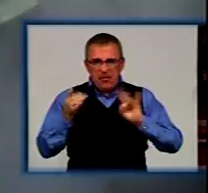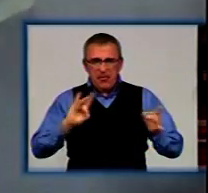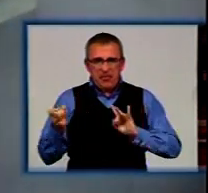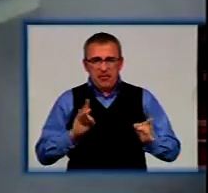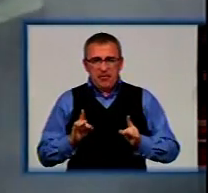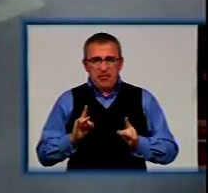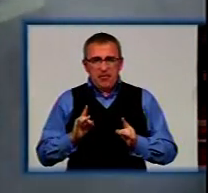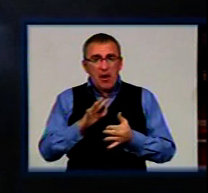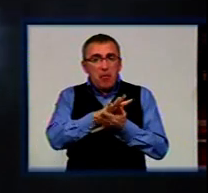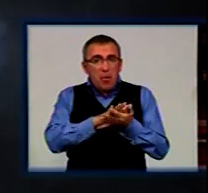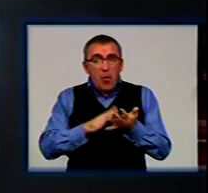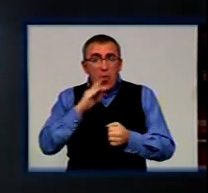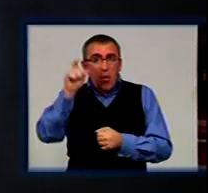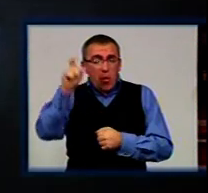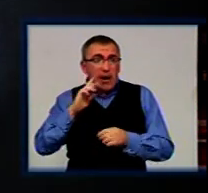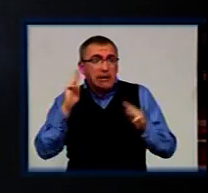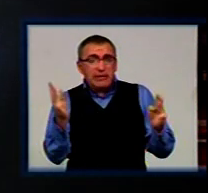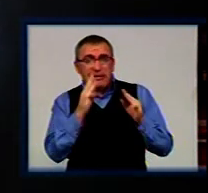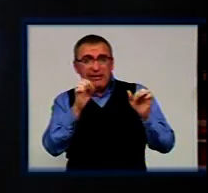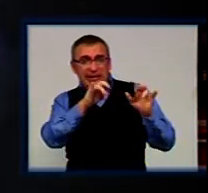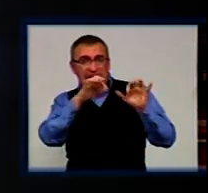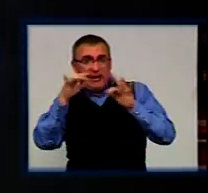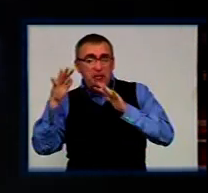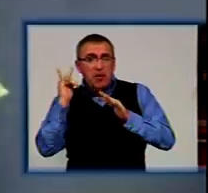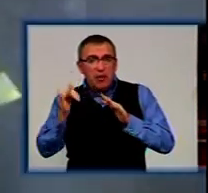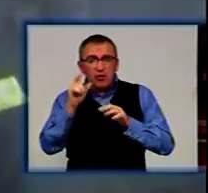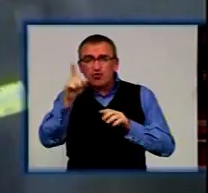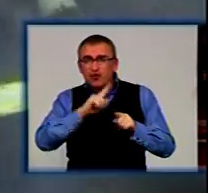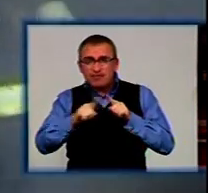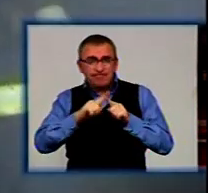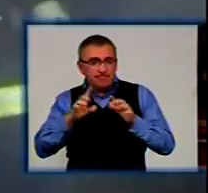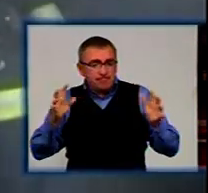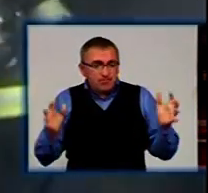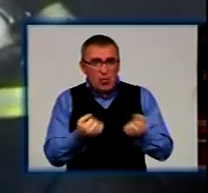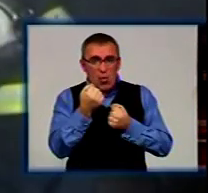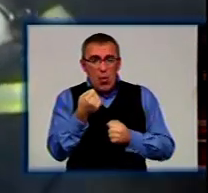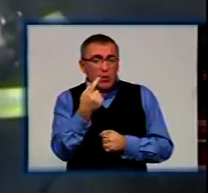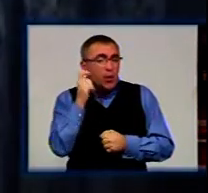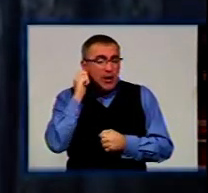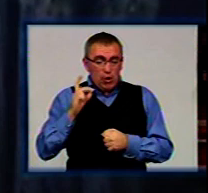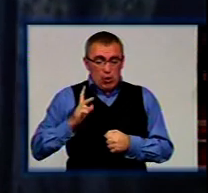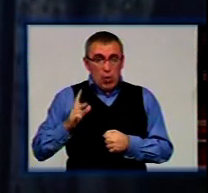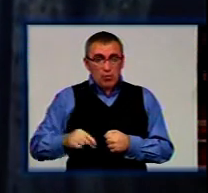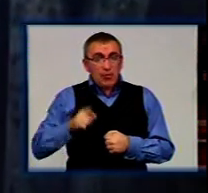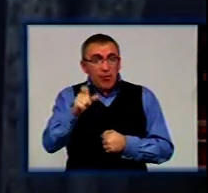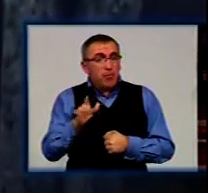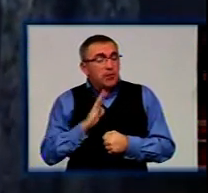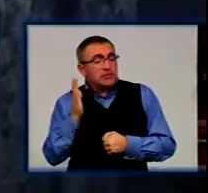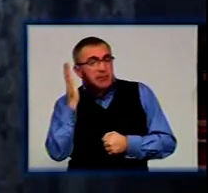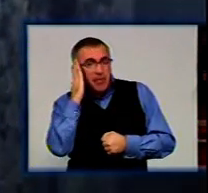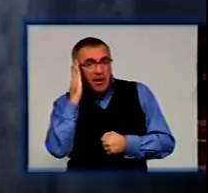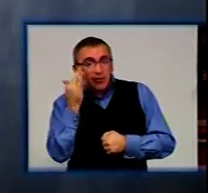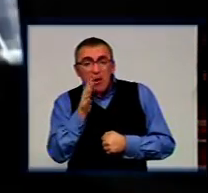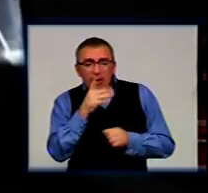тріскіт. Згодом господиня помітила дим, що заповнював кімнати. Жінка кинулась рятувати 11-річну доньку, яка в той час ще спала. За